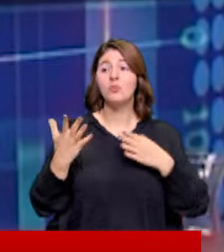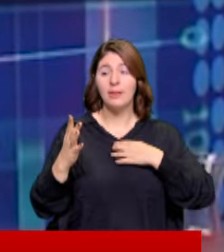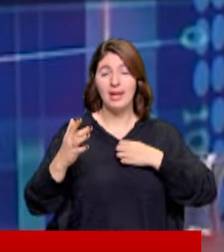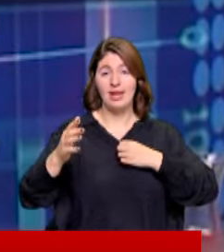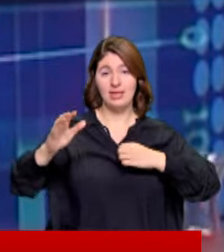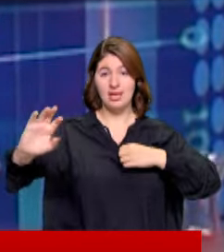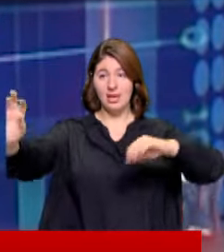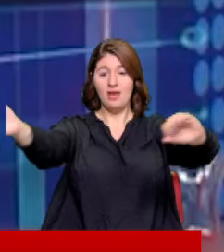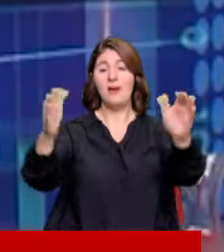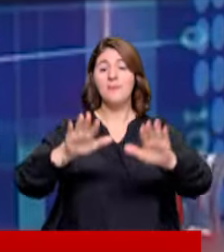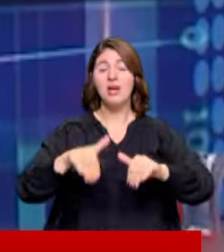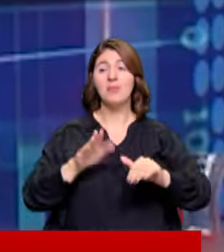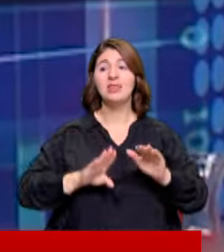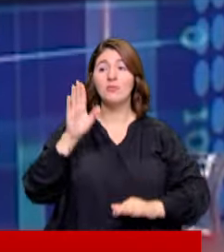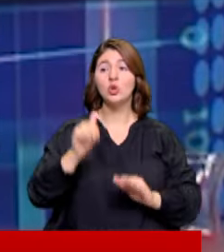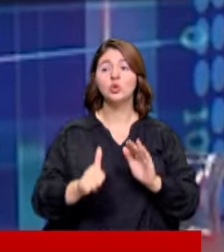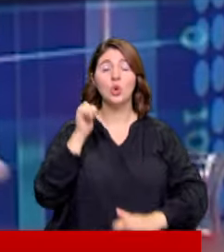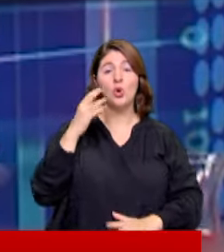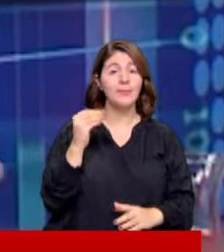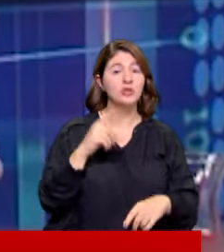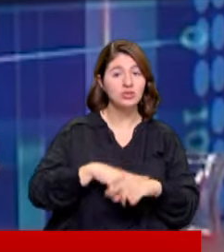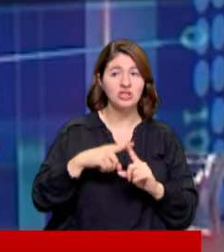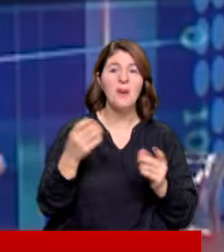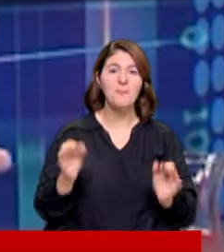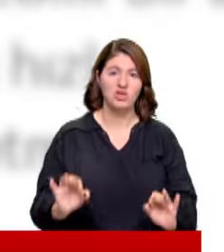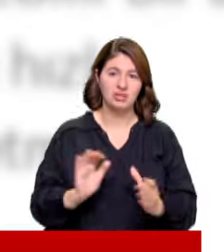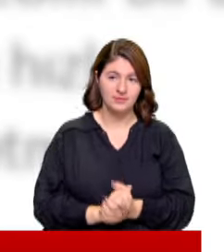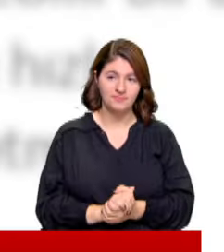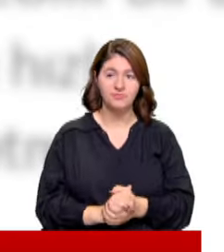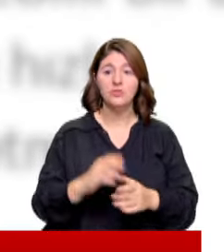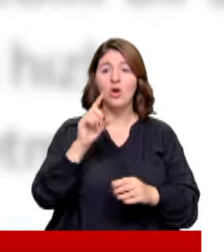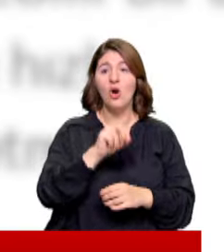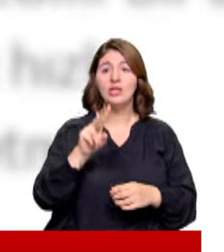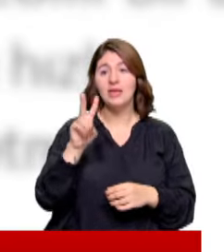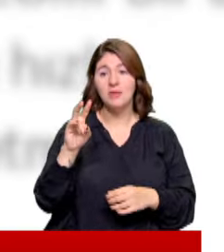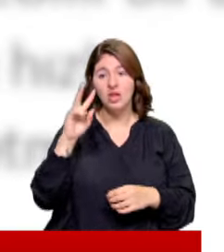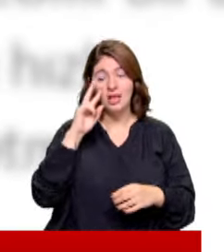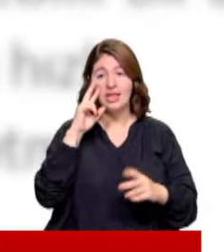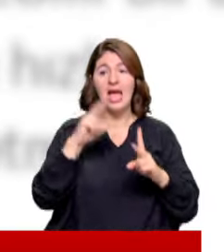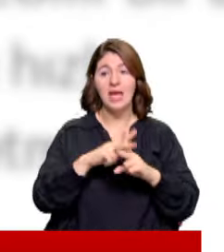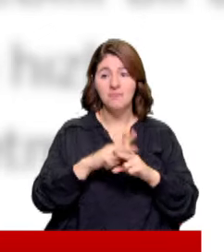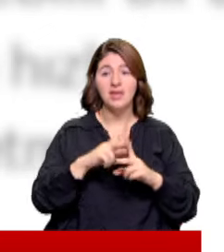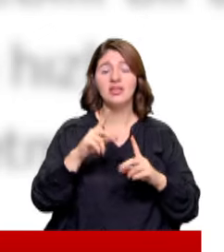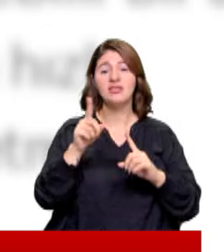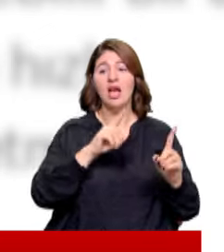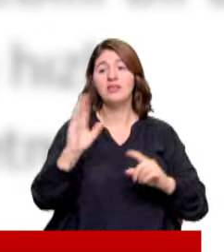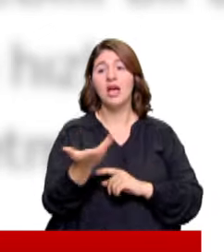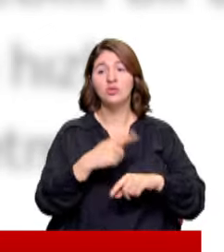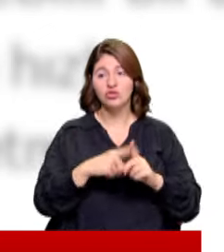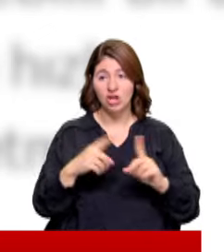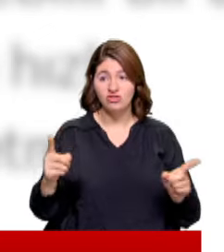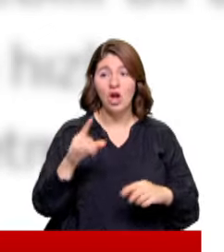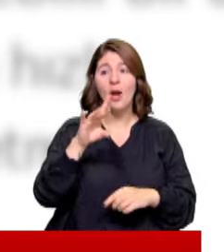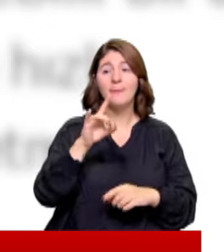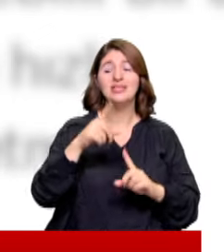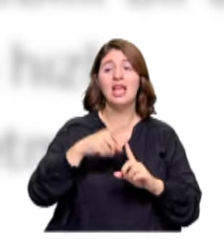Muhtemelen parlamenter demokrasiye dönüş süreci başlamış durumda. 17-25 Aralık emniyet ve yargı darbe süreci 15 Temmuz